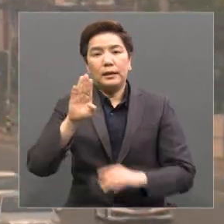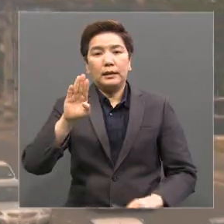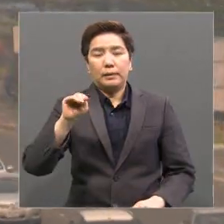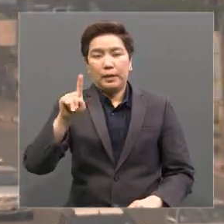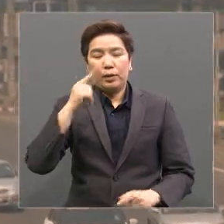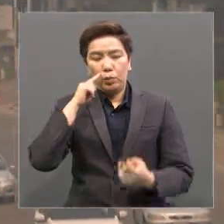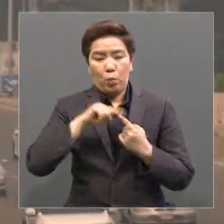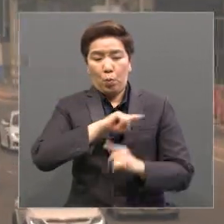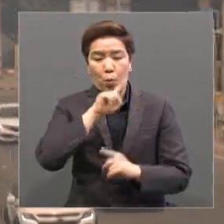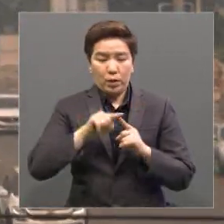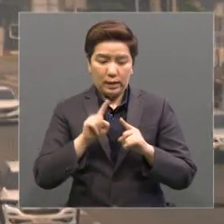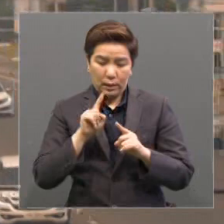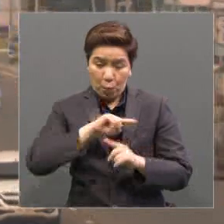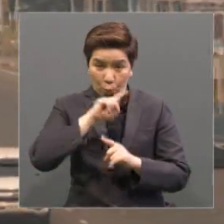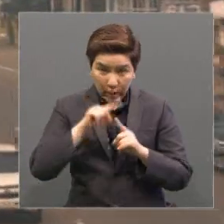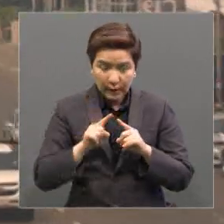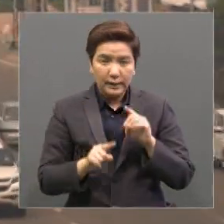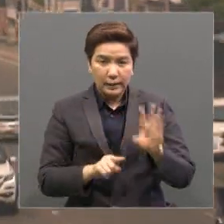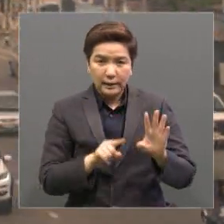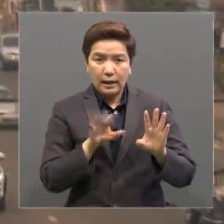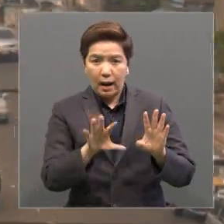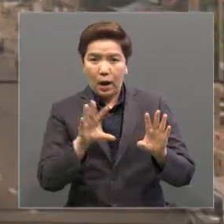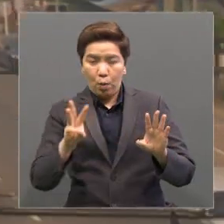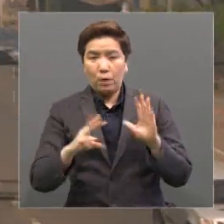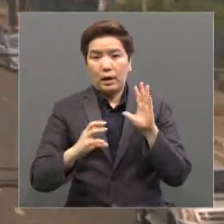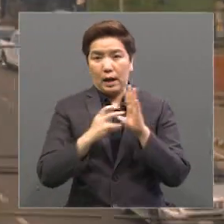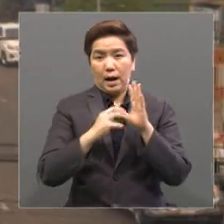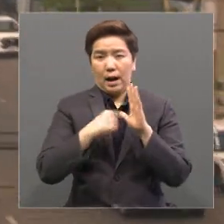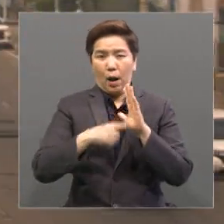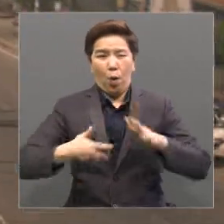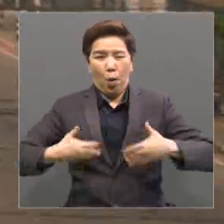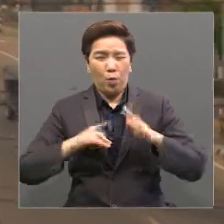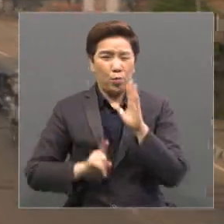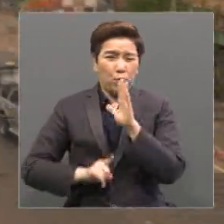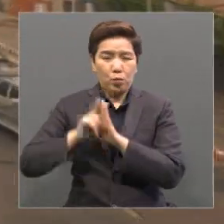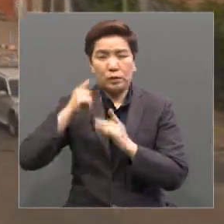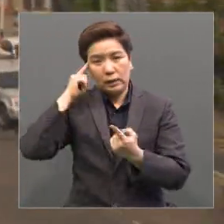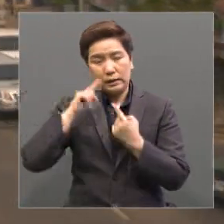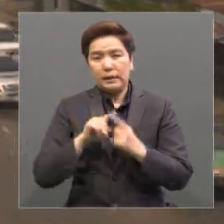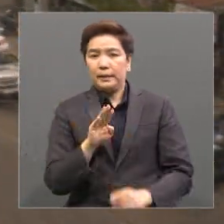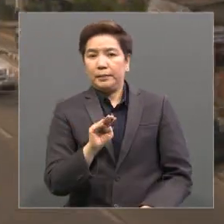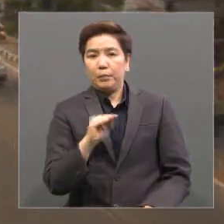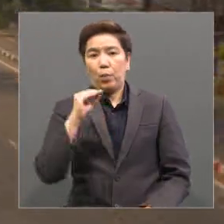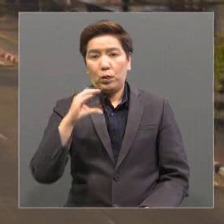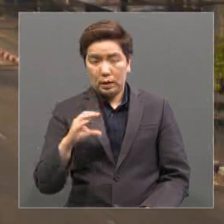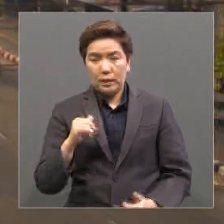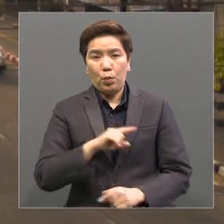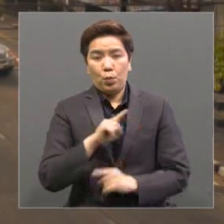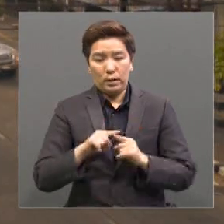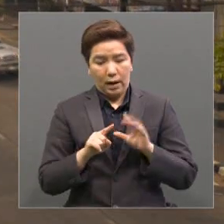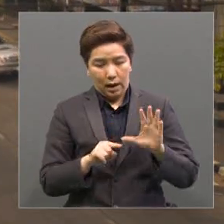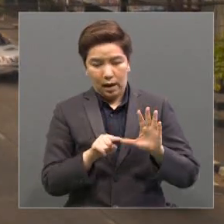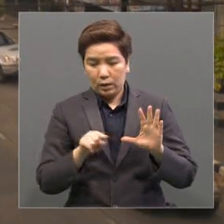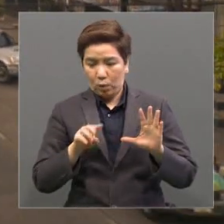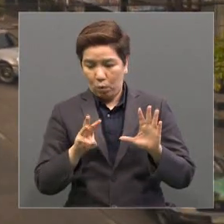วันที่ 4 5แล้วก็ 6เมษายนส่วนภาคกลางนะครับอุณหภูมิสูงสุดอยู่ที่ 40องศานะครับช่วงวันที่ 5วัน